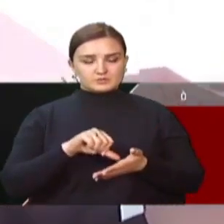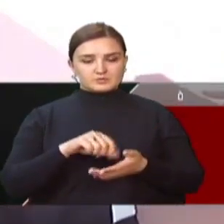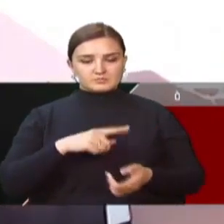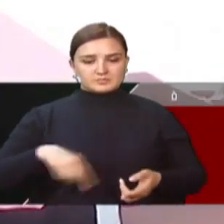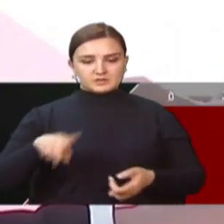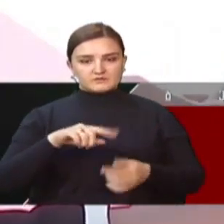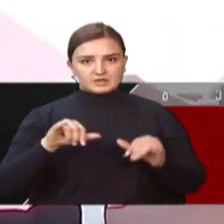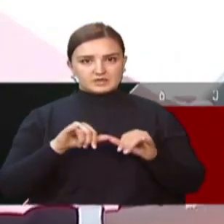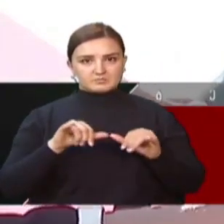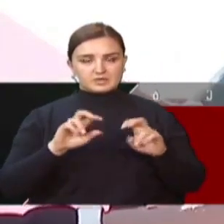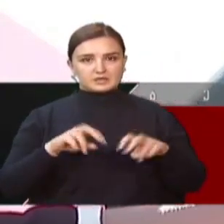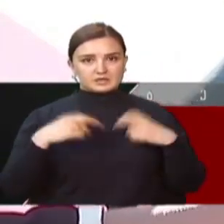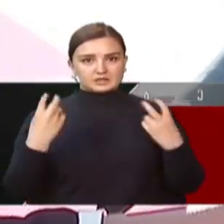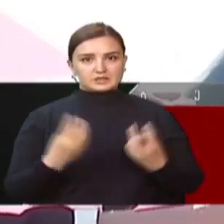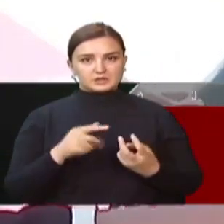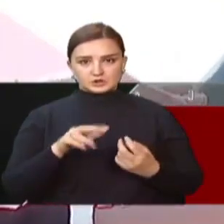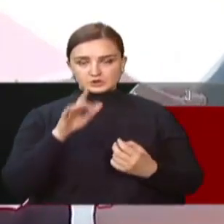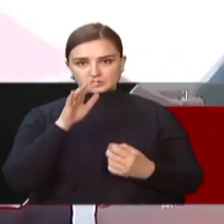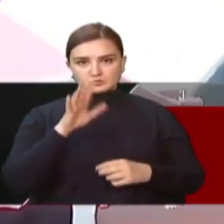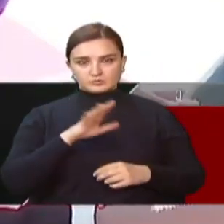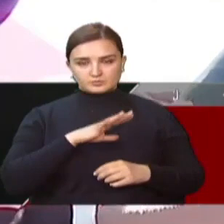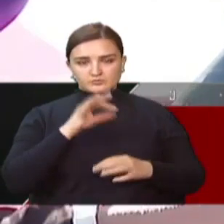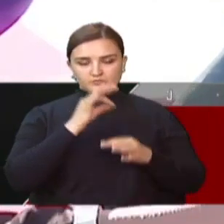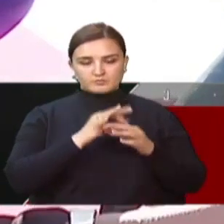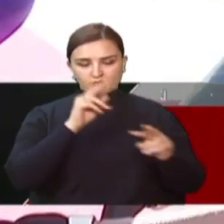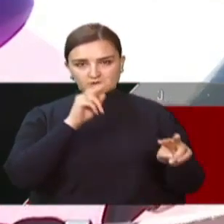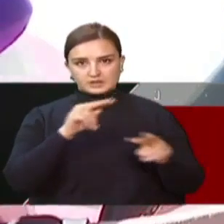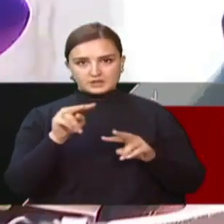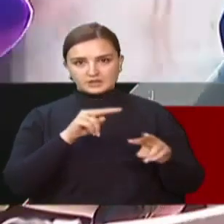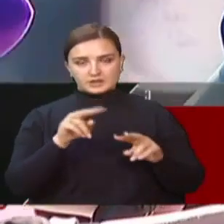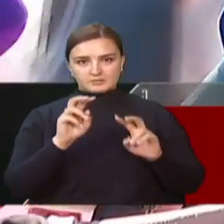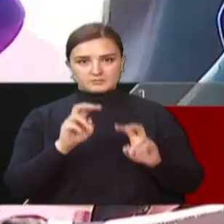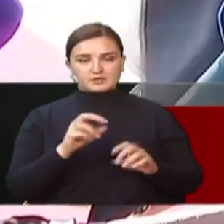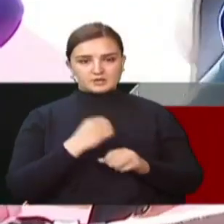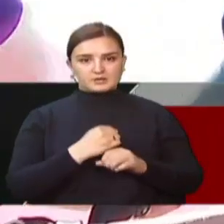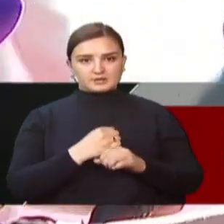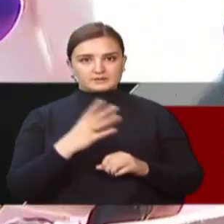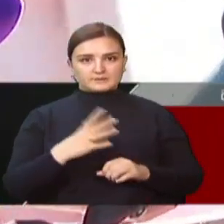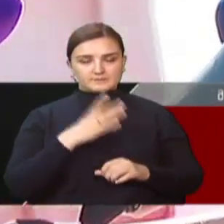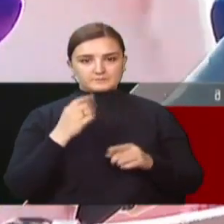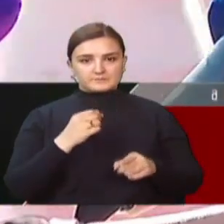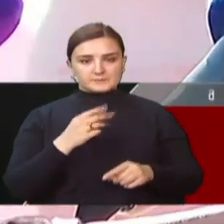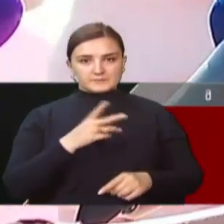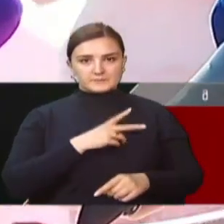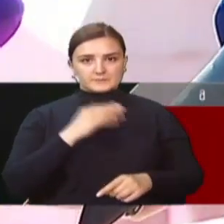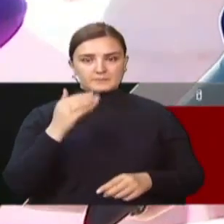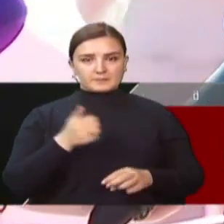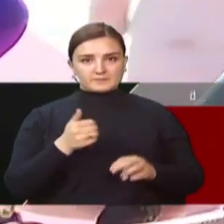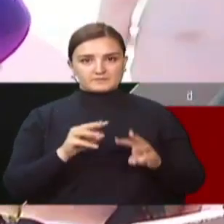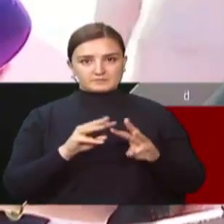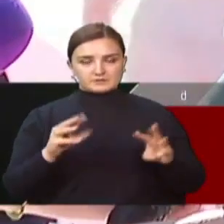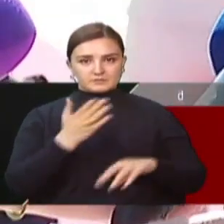მაგიდის ფორმატში, რომელსაც გაუკეთა მოდერირება, გაუკეთა მოდერატორობა, გაუკეთა ბრიტანეთის პრემიერმა და